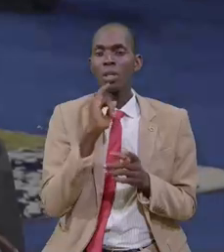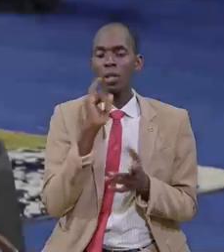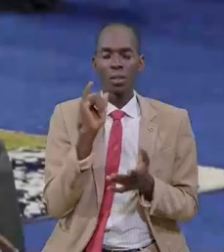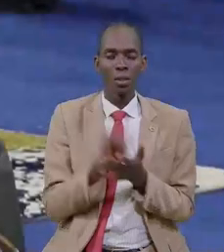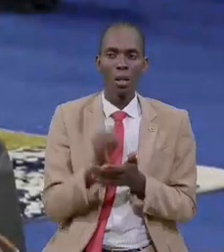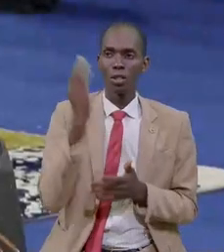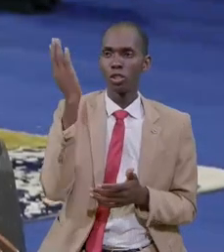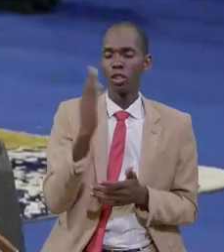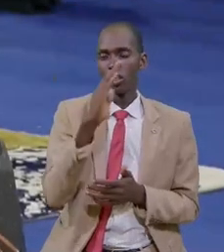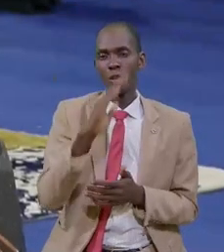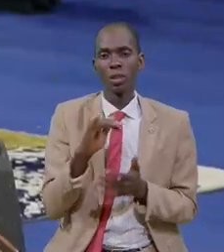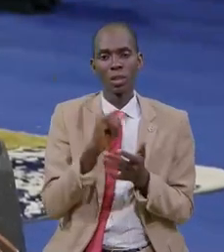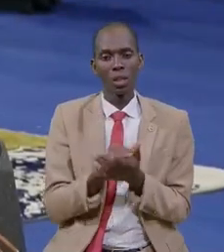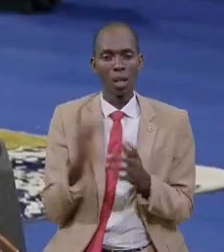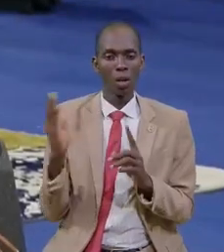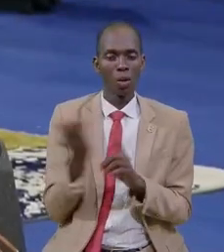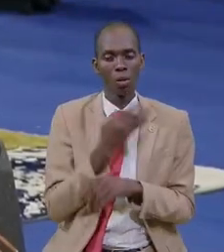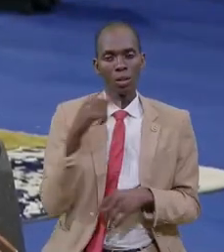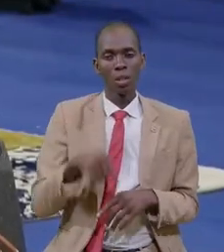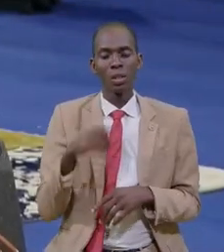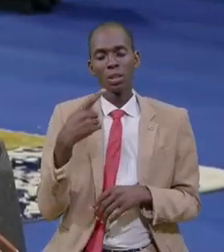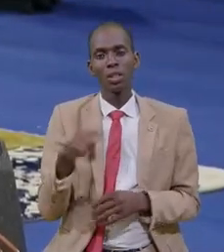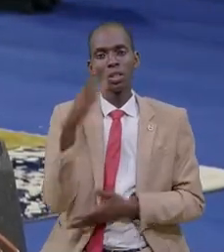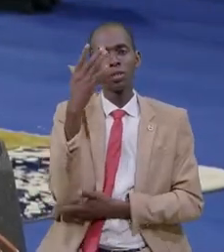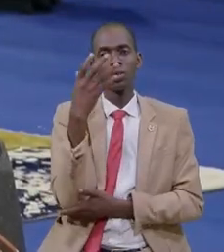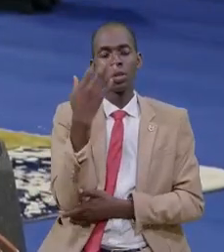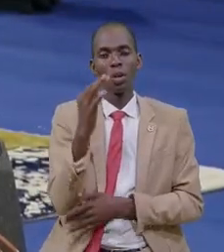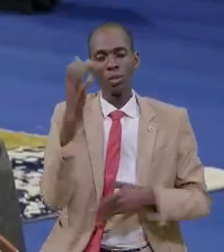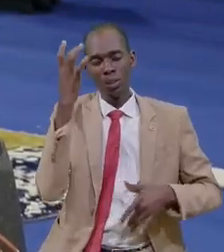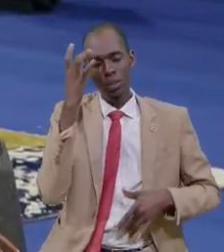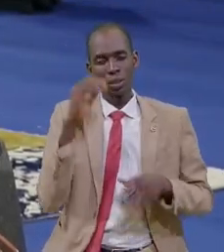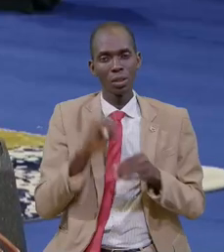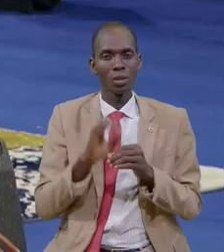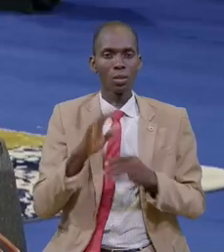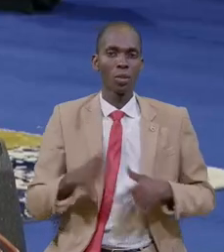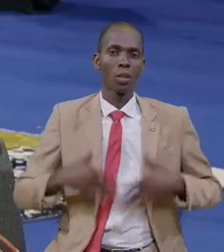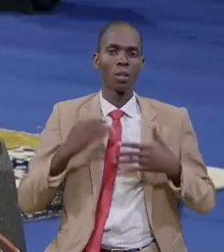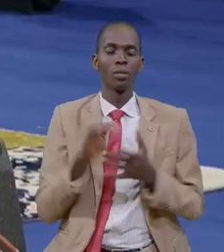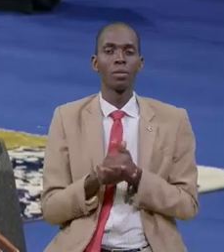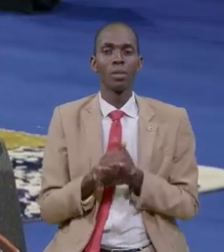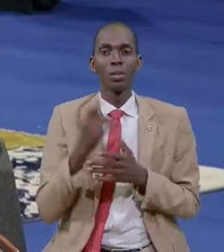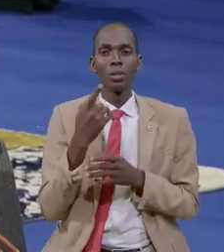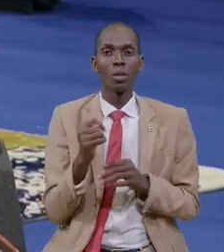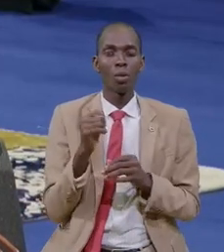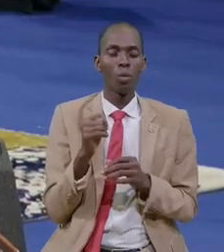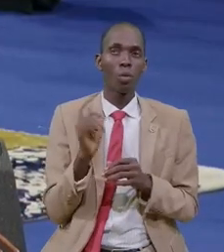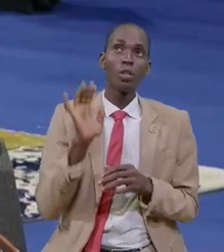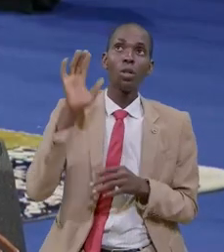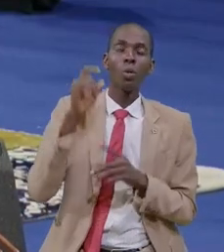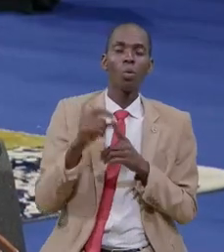coupe l'arbre de la maladie de ta vie. La parole est cette épée qui